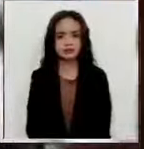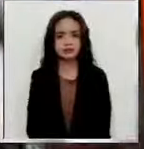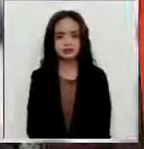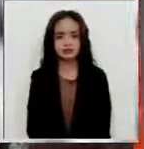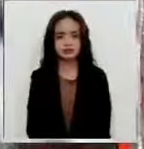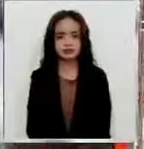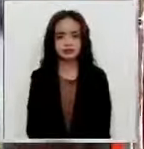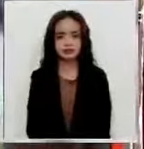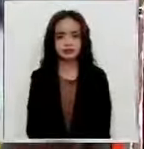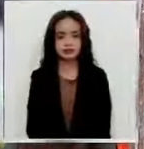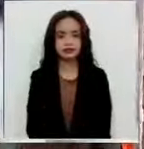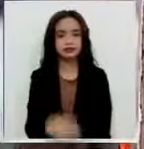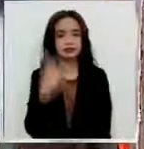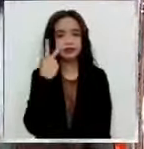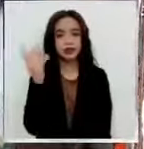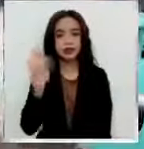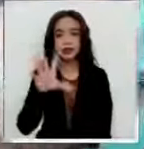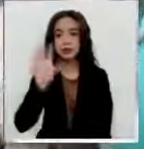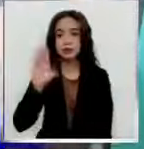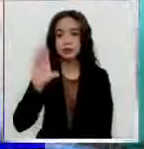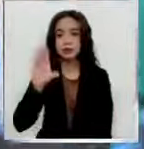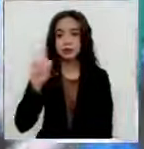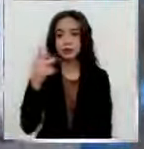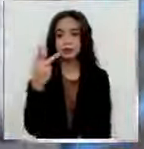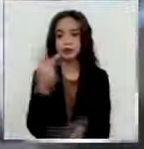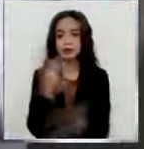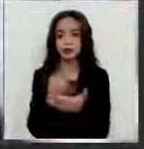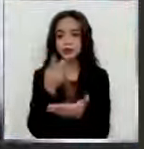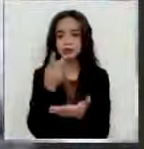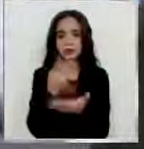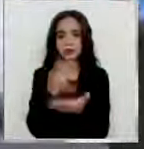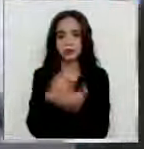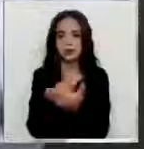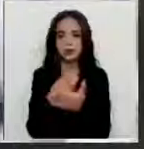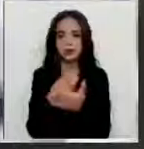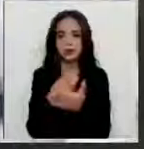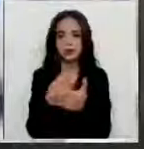Binili namin to ng 50 pesos. Kita mo naman, oh.